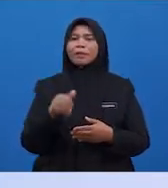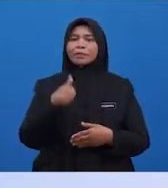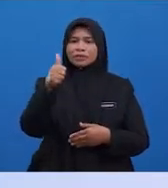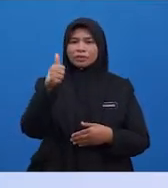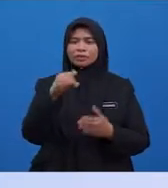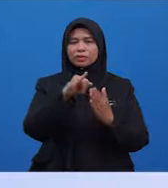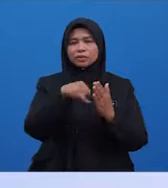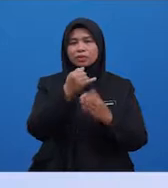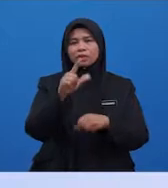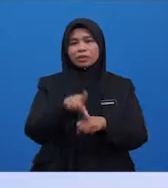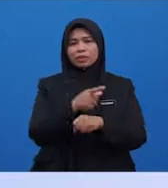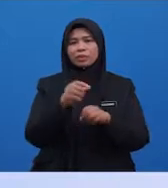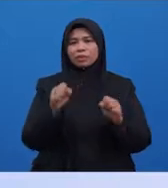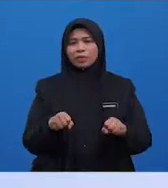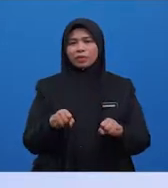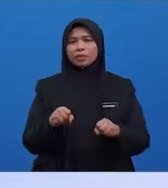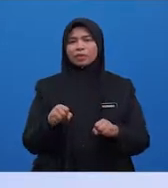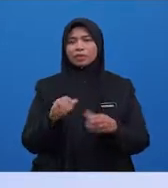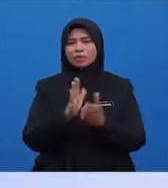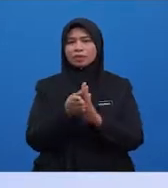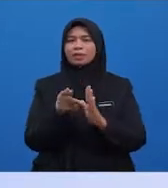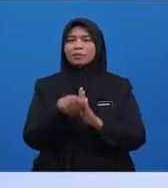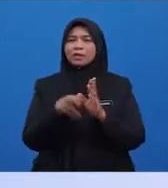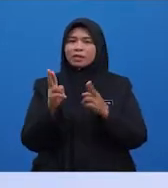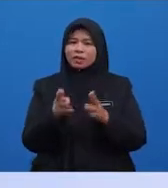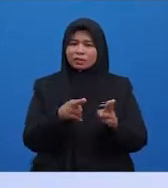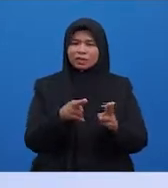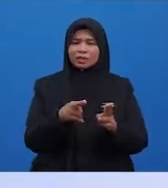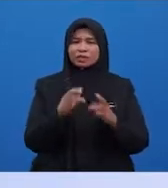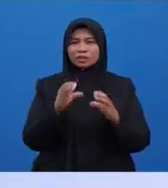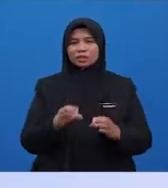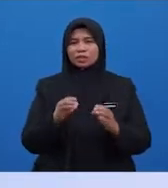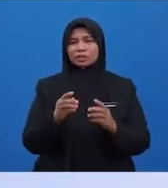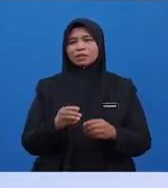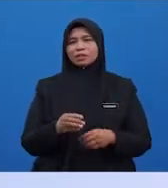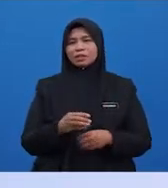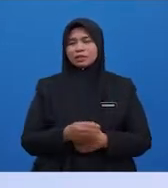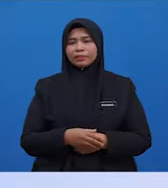Jurulatih mampu bertindak sebagai perancang strategi serta taktikal.